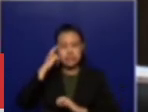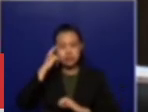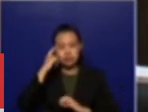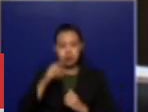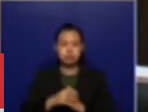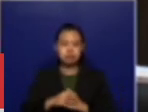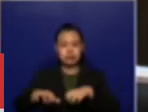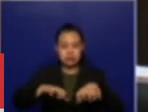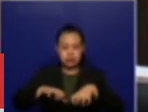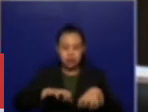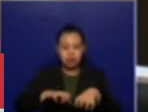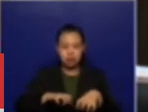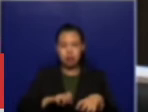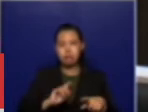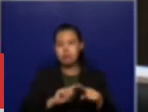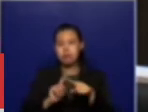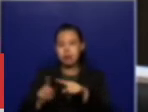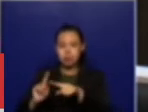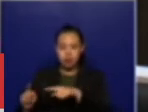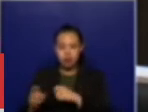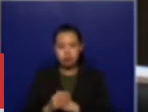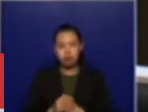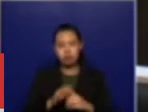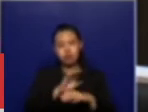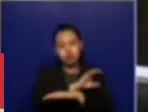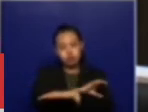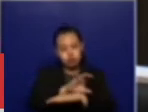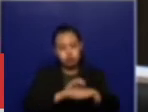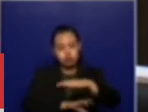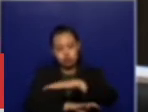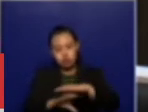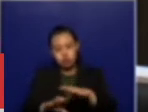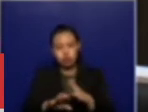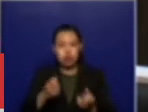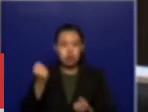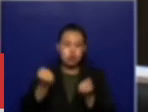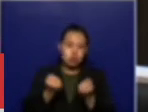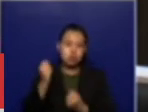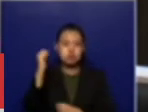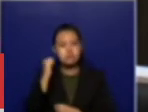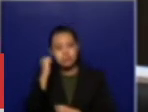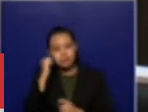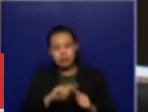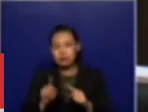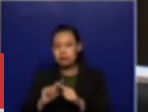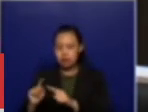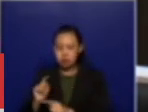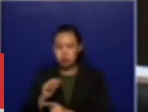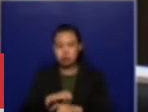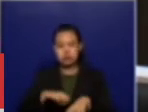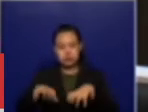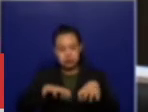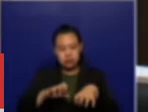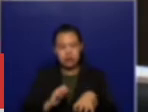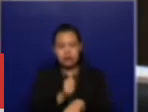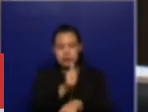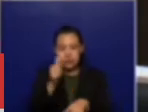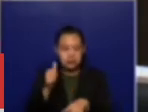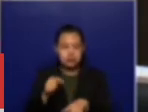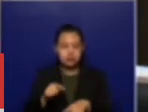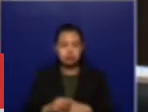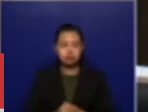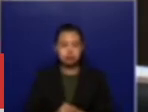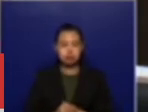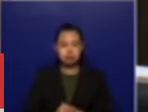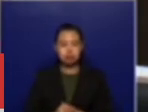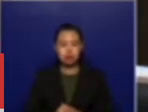านี้แหละครับเพื่อที่จะเป็นประโยชน์นะครับกับอนาคตของประเทศผมเลยต้องกราบเรียนท่านประธานผ่านไปท่าน